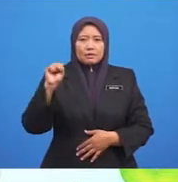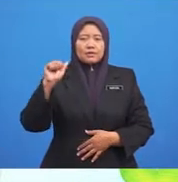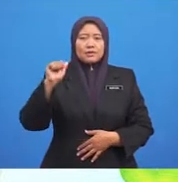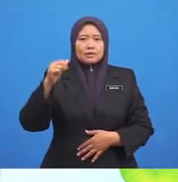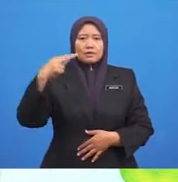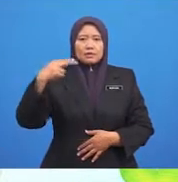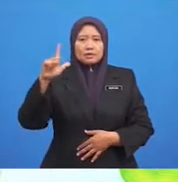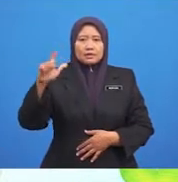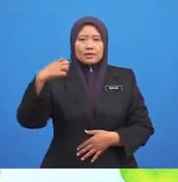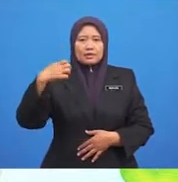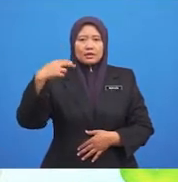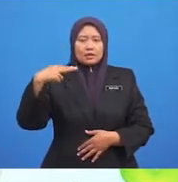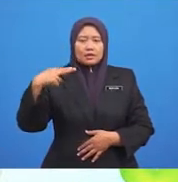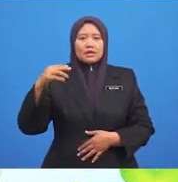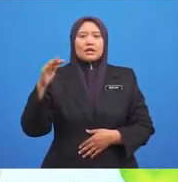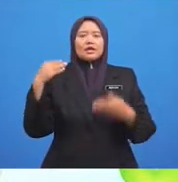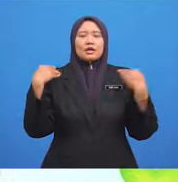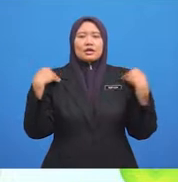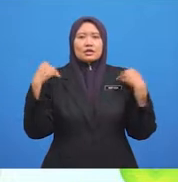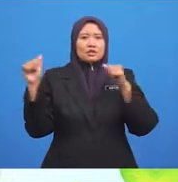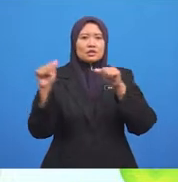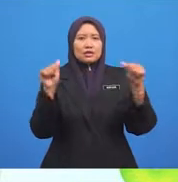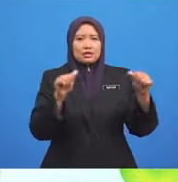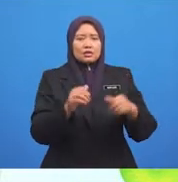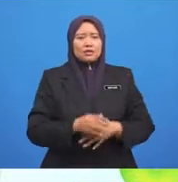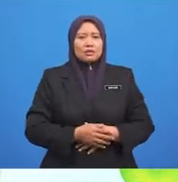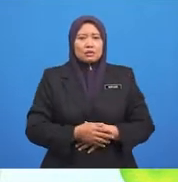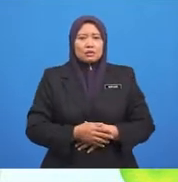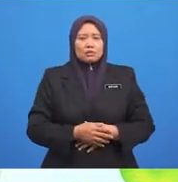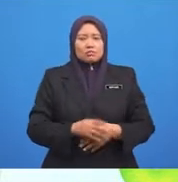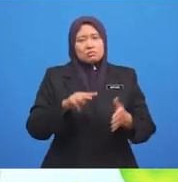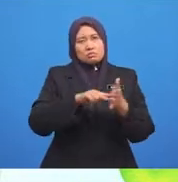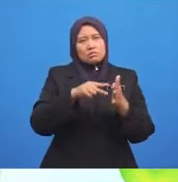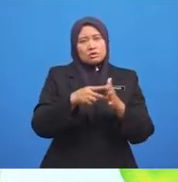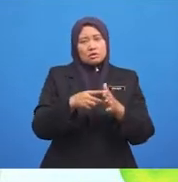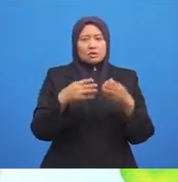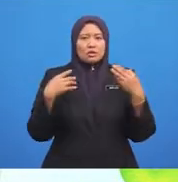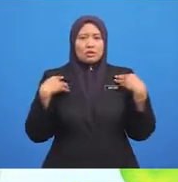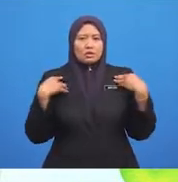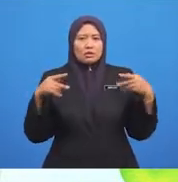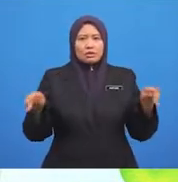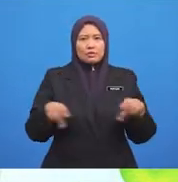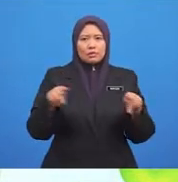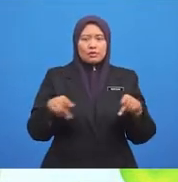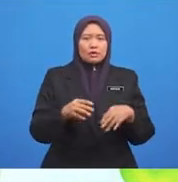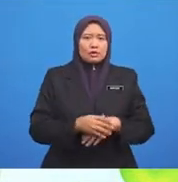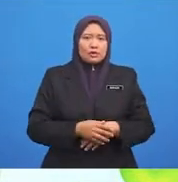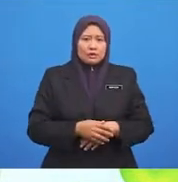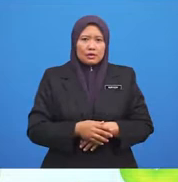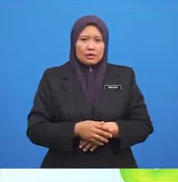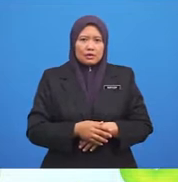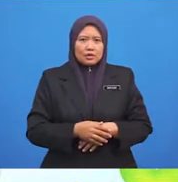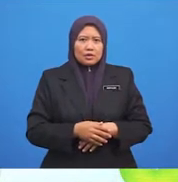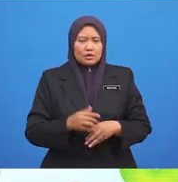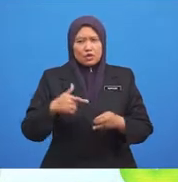yang berperangai luar biasa pada masa tertentu. Kadangkala dia peramah.